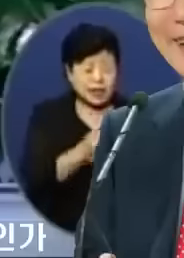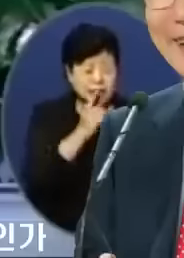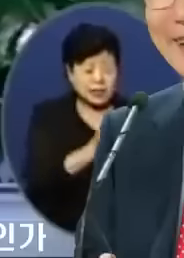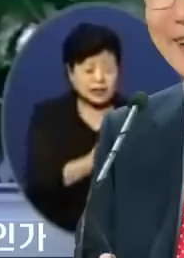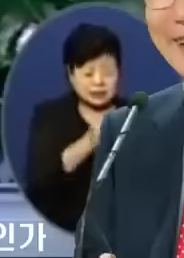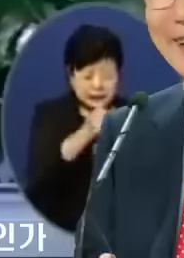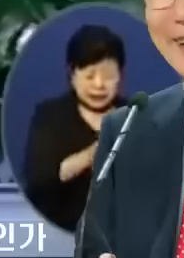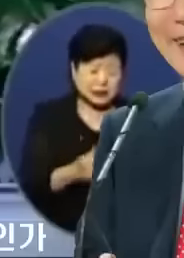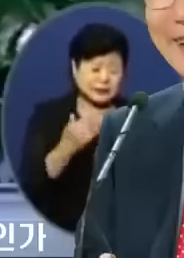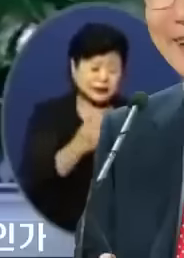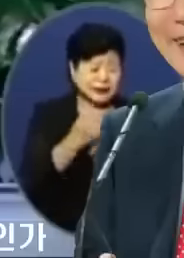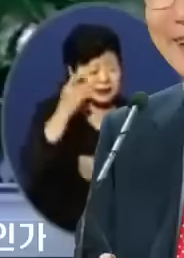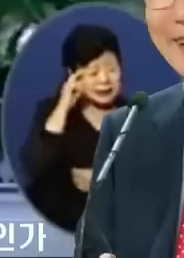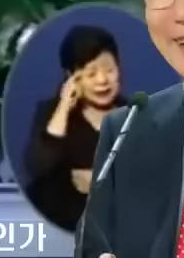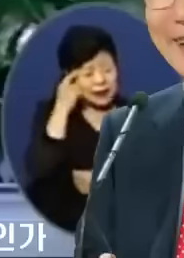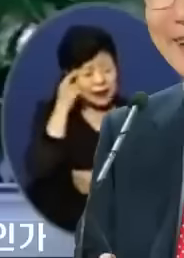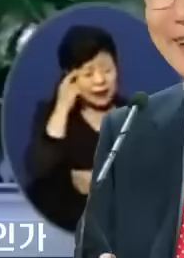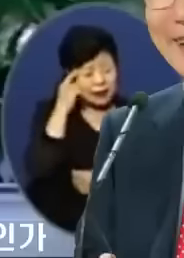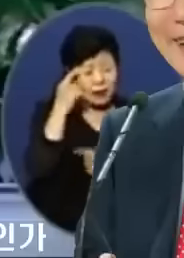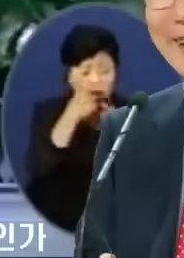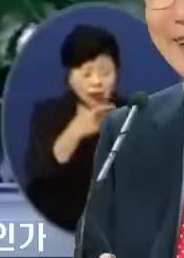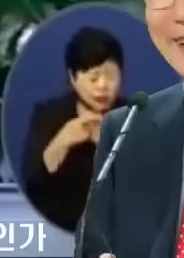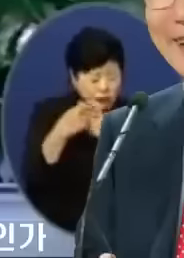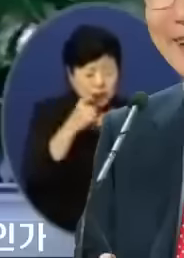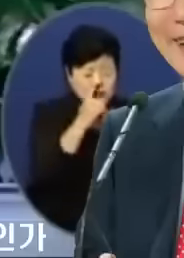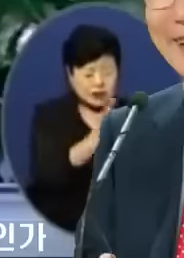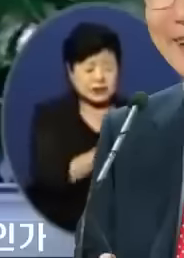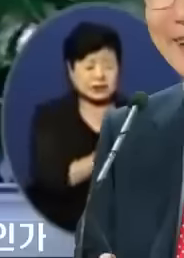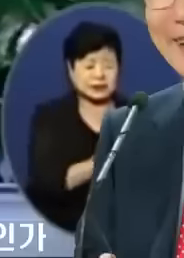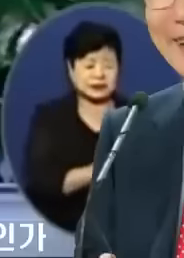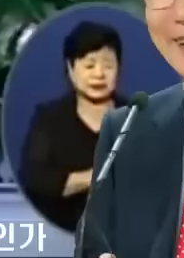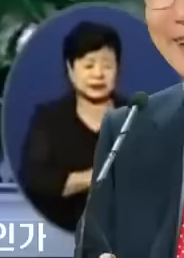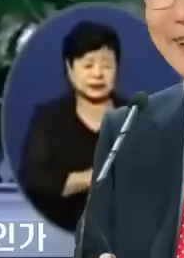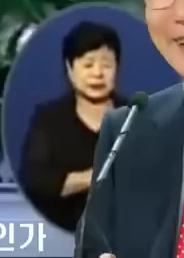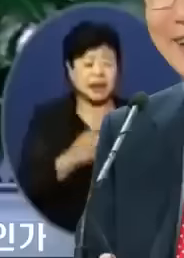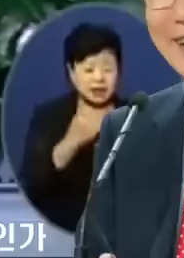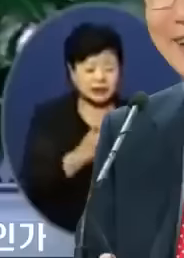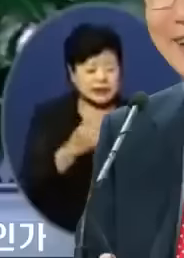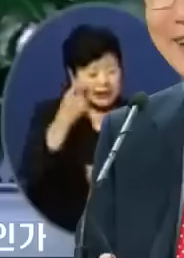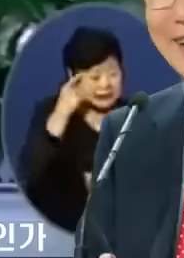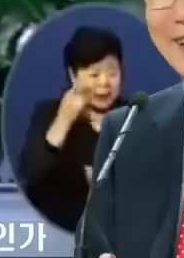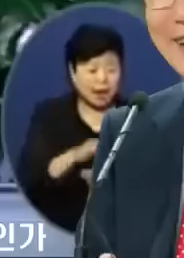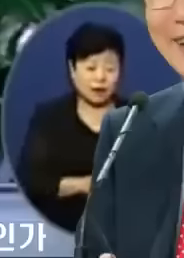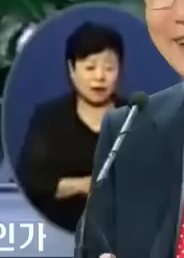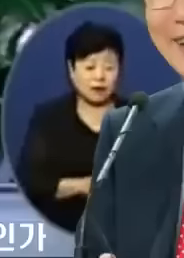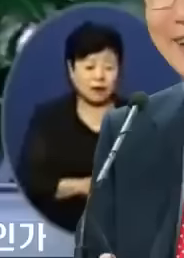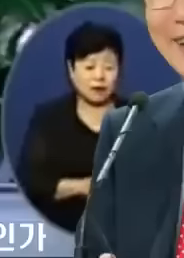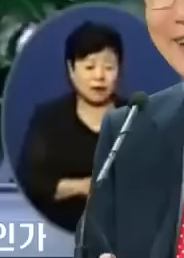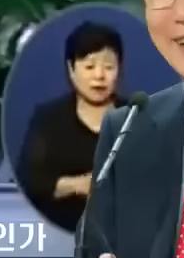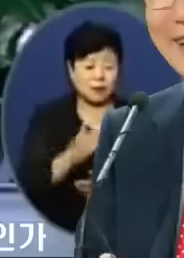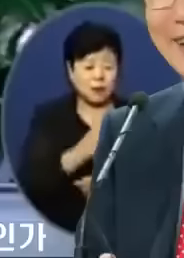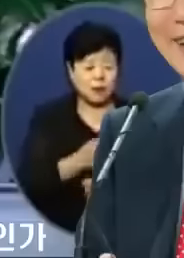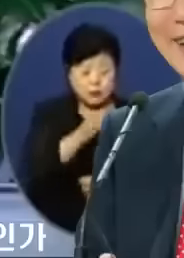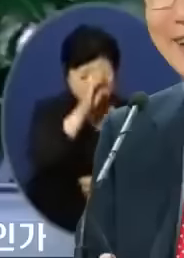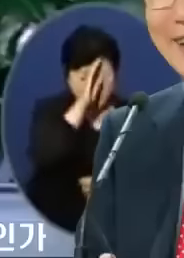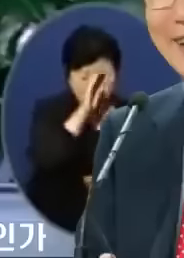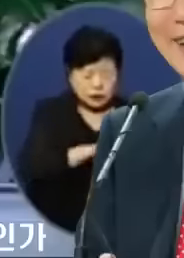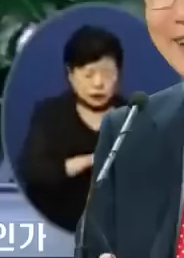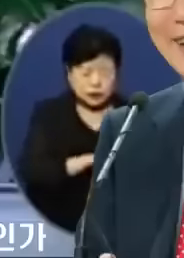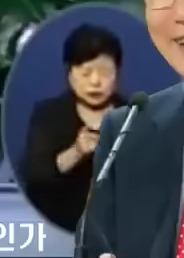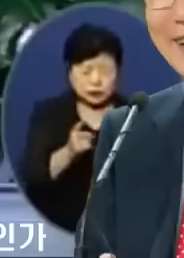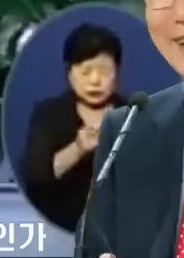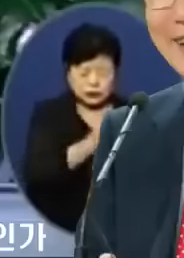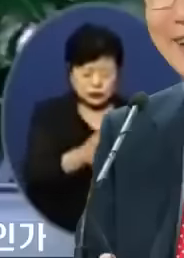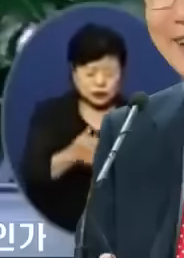이기게 하신 은혜를 생각하고 허물을 이기게 한 은혜를 생각하고 심신의 병을 치료해